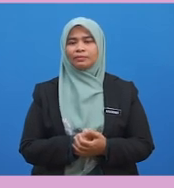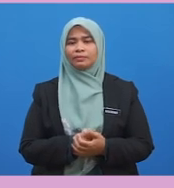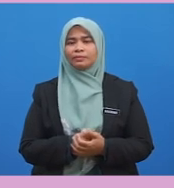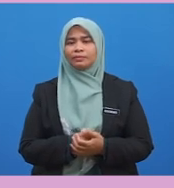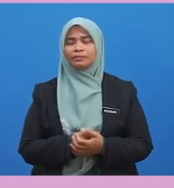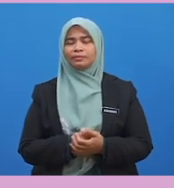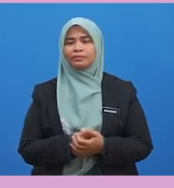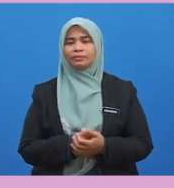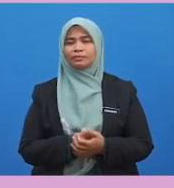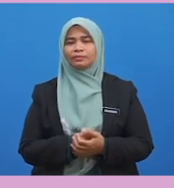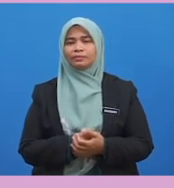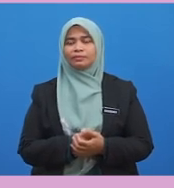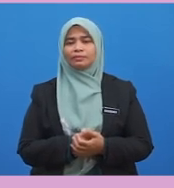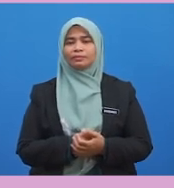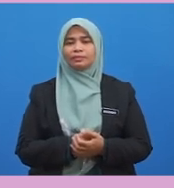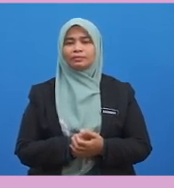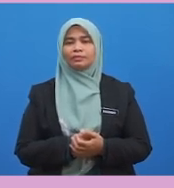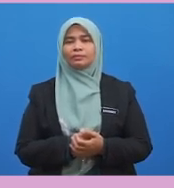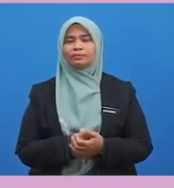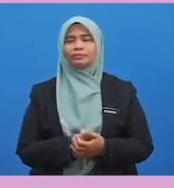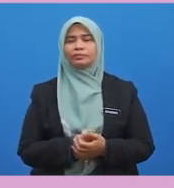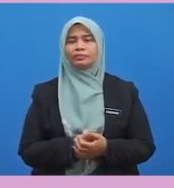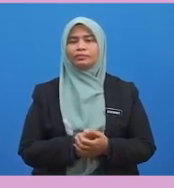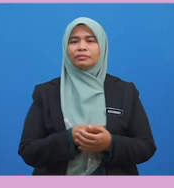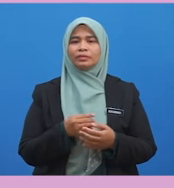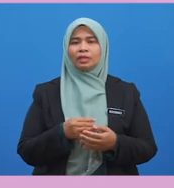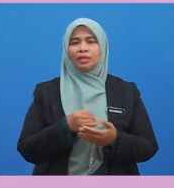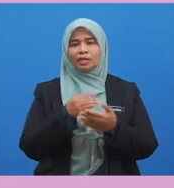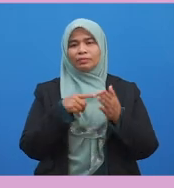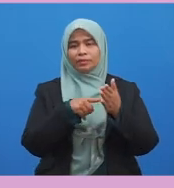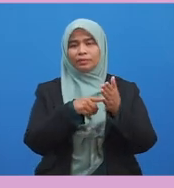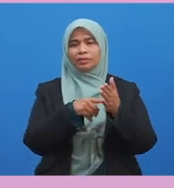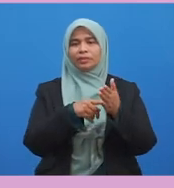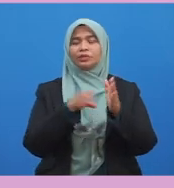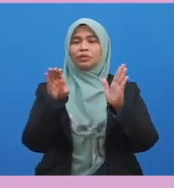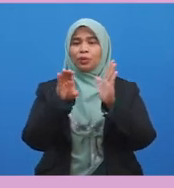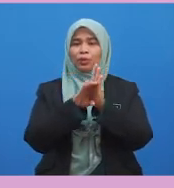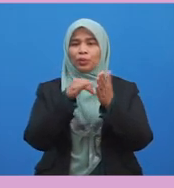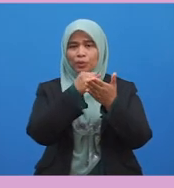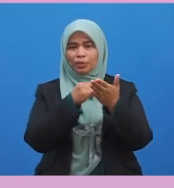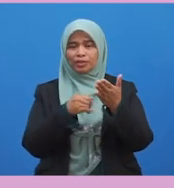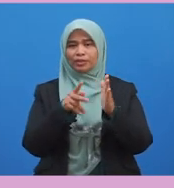Berikut menunjukkan contoh lukisan persembahan yang lengkap.